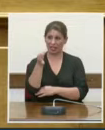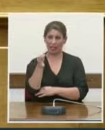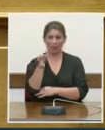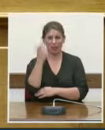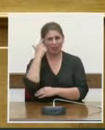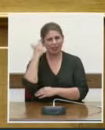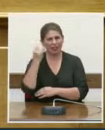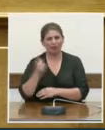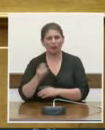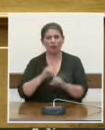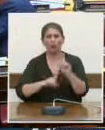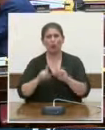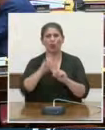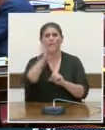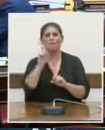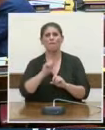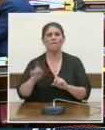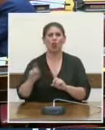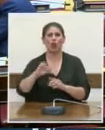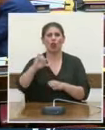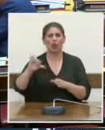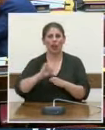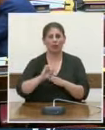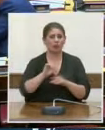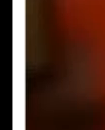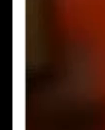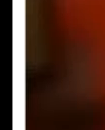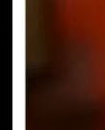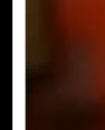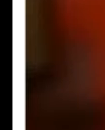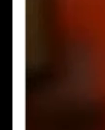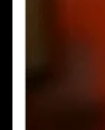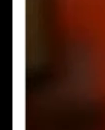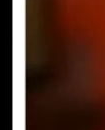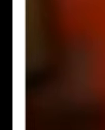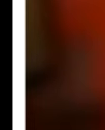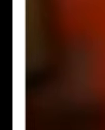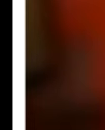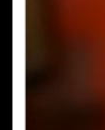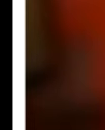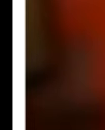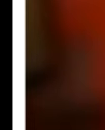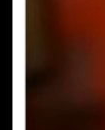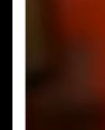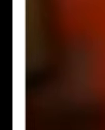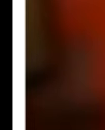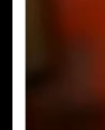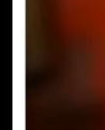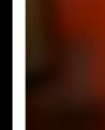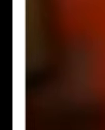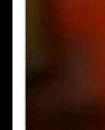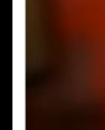είναι το βιολογικό λάδι και ποιο δεν είναι. Δεν το περίμενα, κύριε Σκρέκα. Δεν το περίμενα. Φάε λάδι και